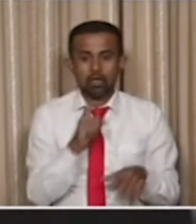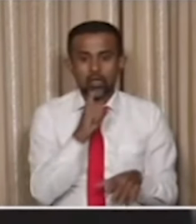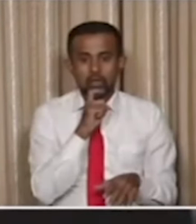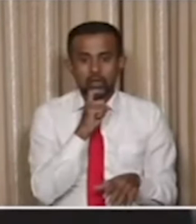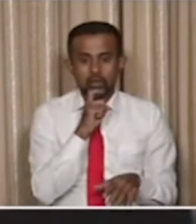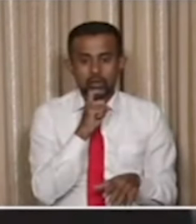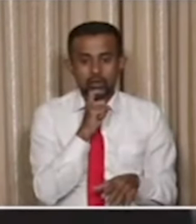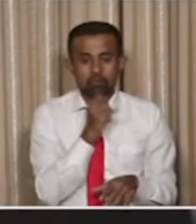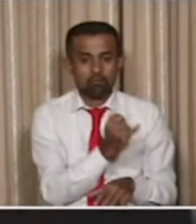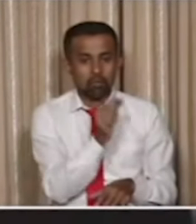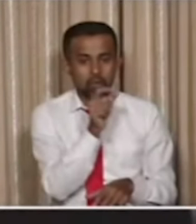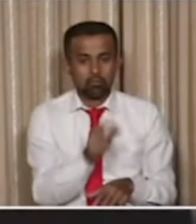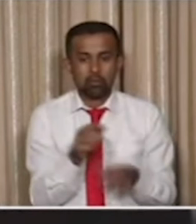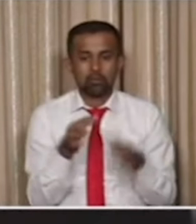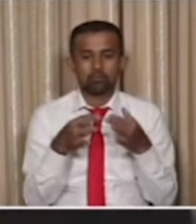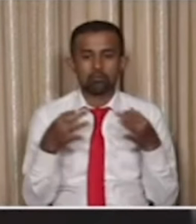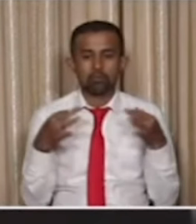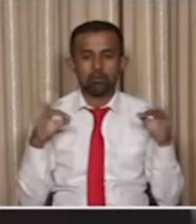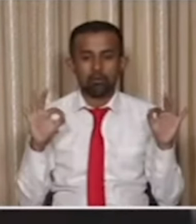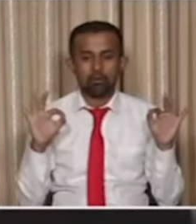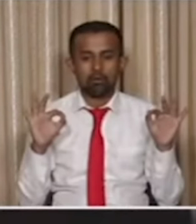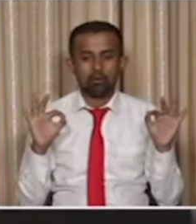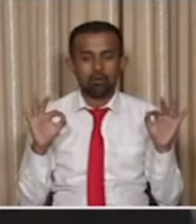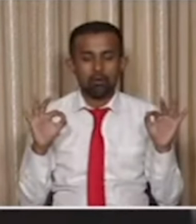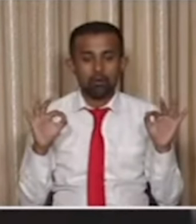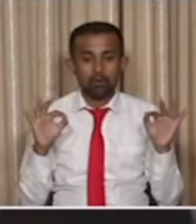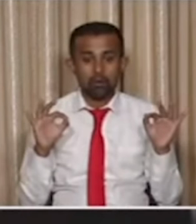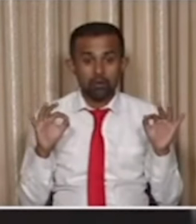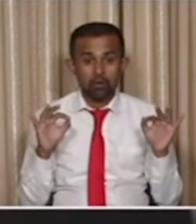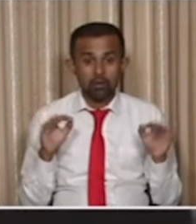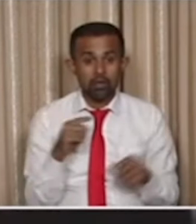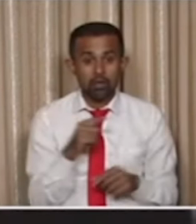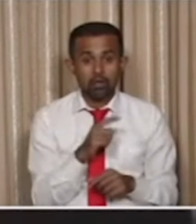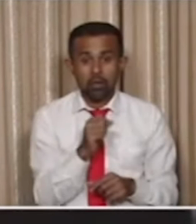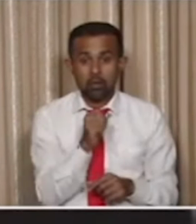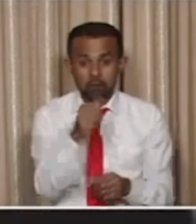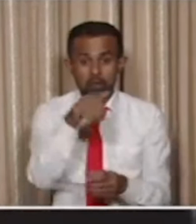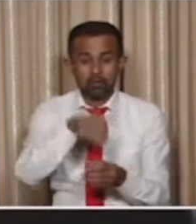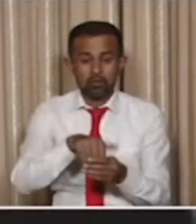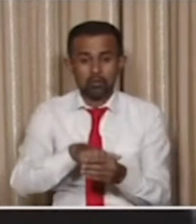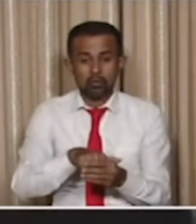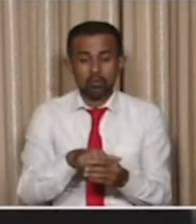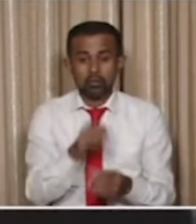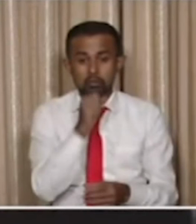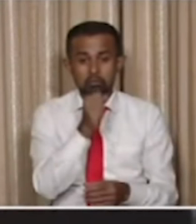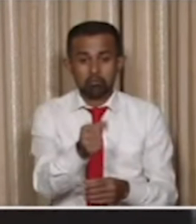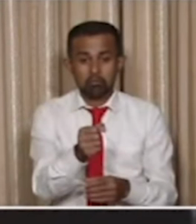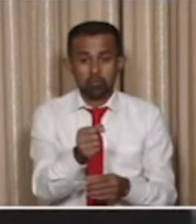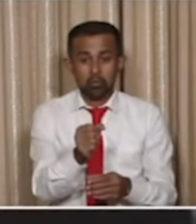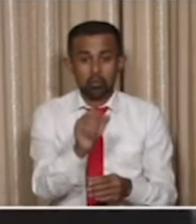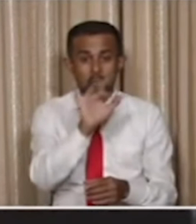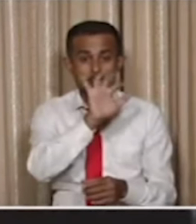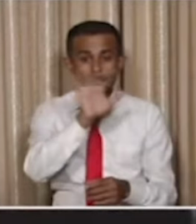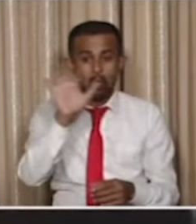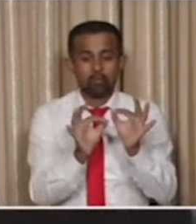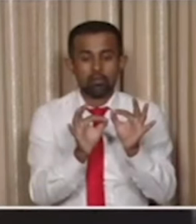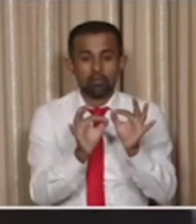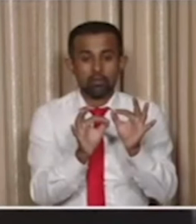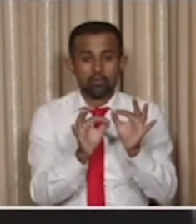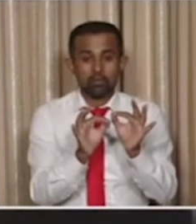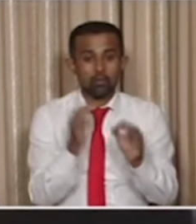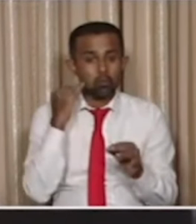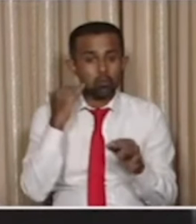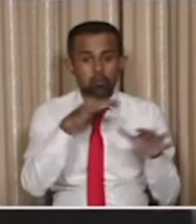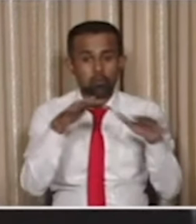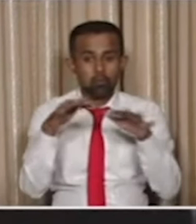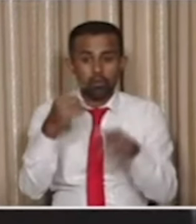මේ චුදිතයන් නිදොස් කොට නිදාස් කරනවා. හැබැයි අර මාධ්‍ය හමු හරහා මාධ්‍යවල පොල් ගෙඩි අකුරින් ගිය කතා තමයි